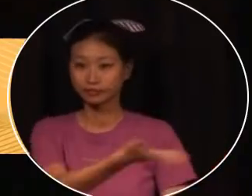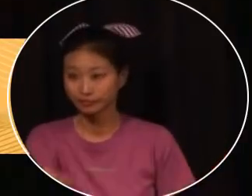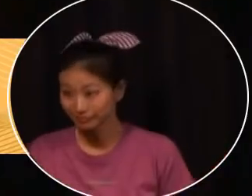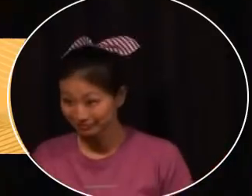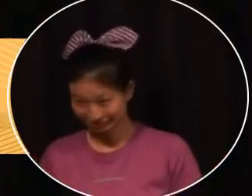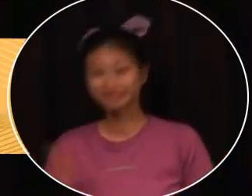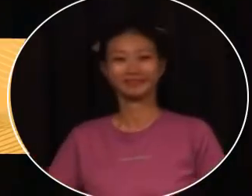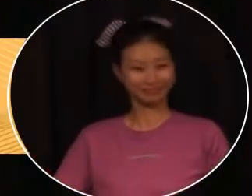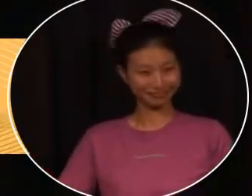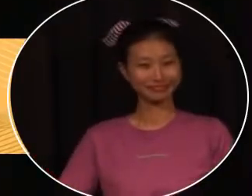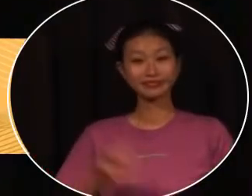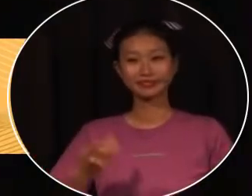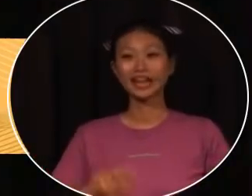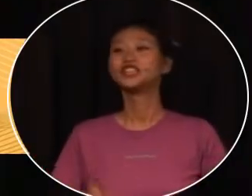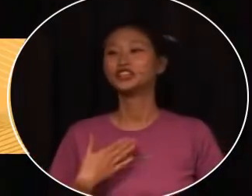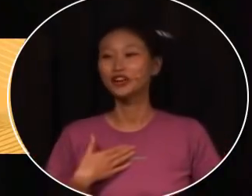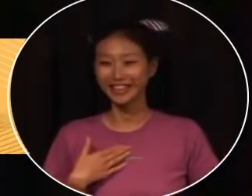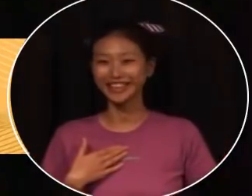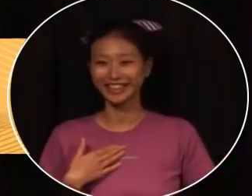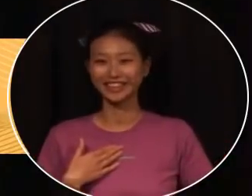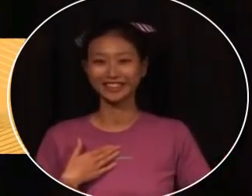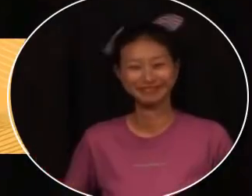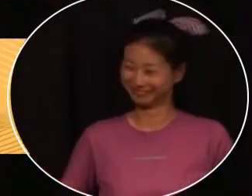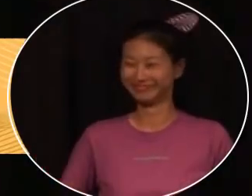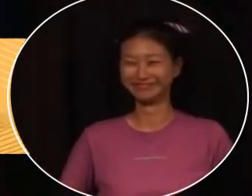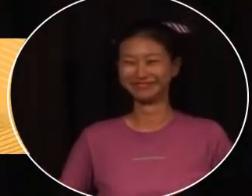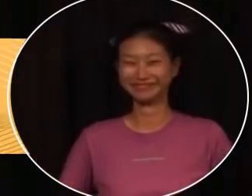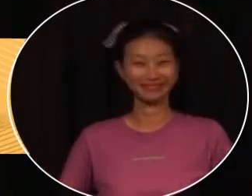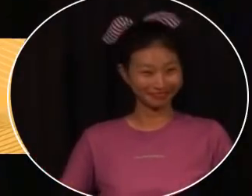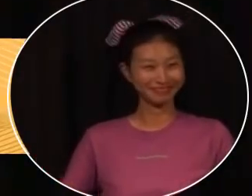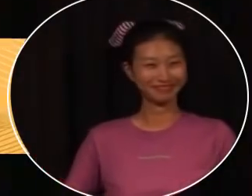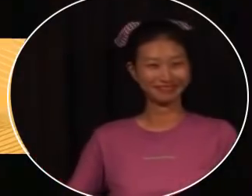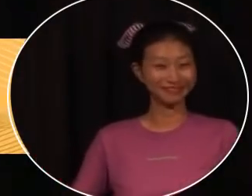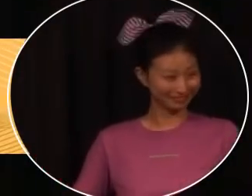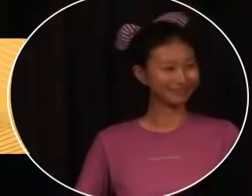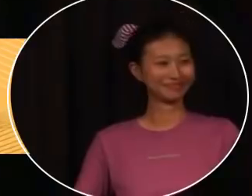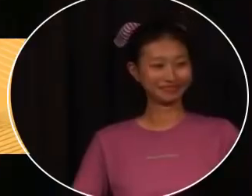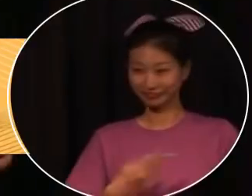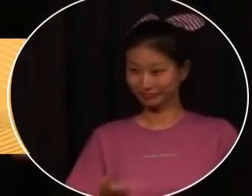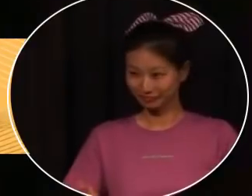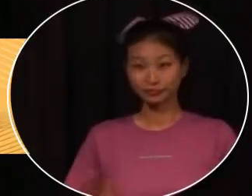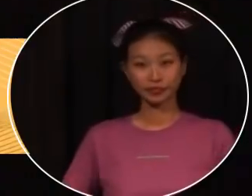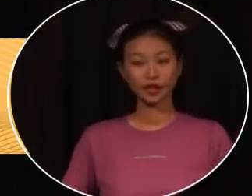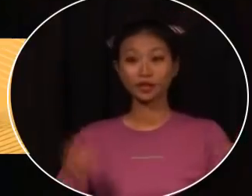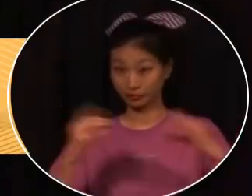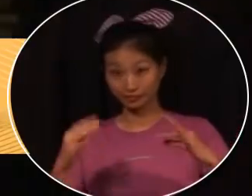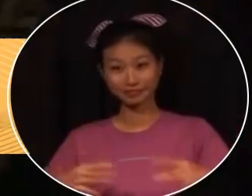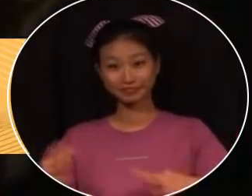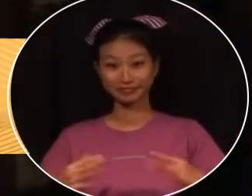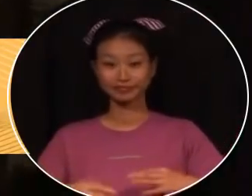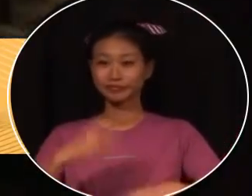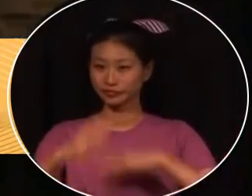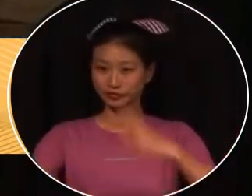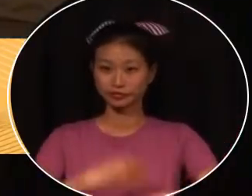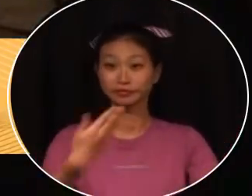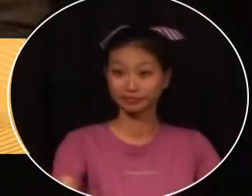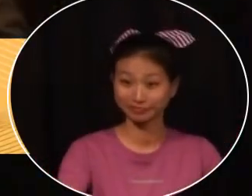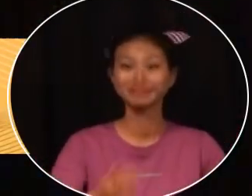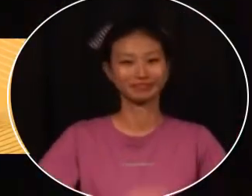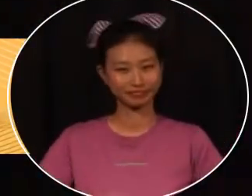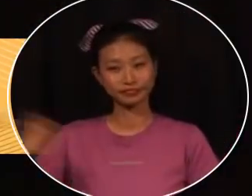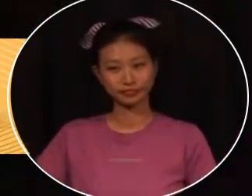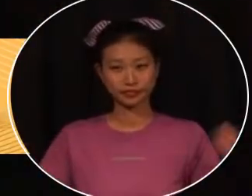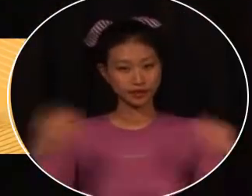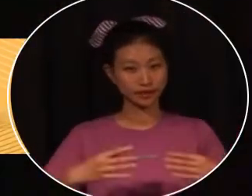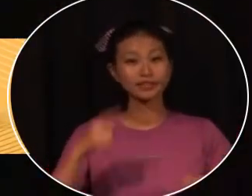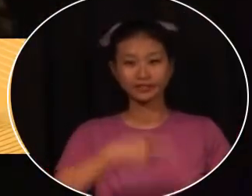那所谓有缘千里来相会，让他们千里一线之间之后，告诉他们这一句话，让他们知道人与人之间是多么可贵的